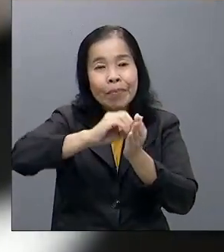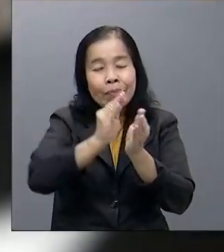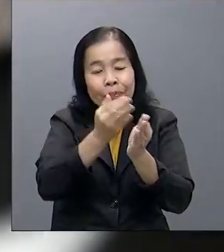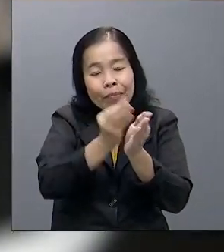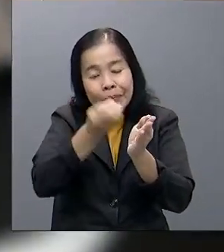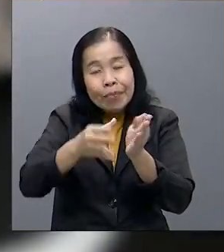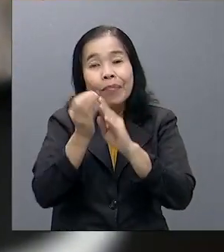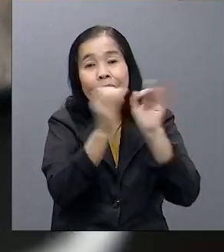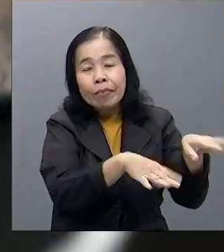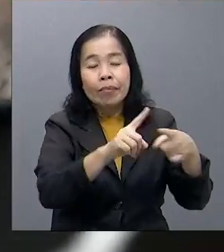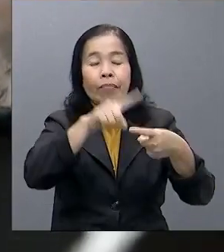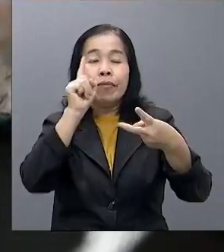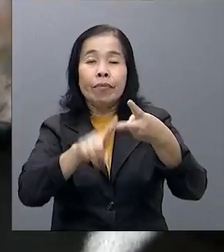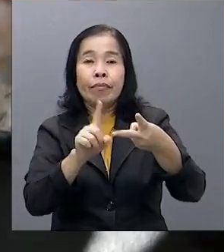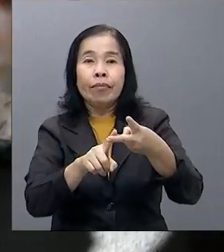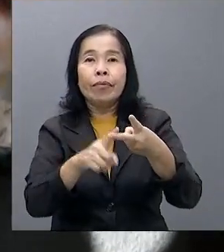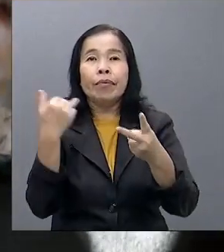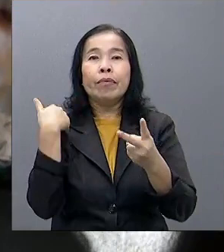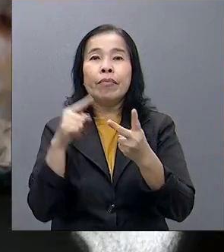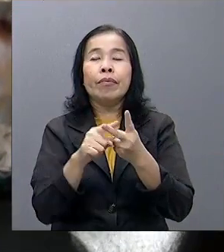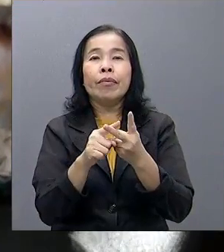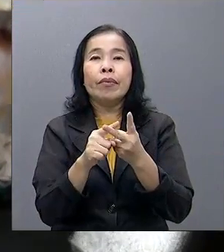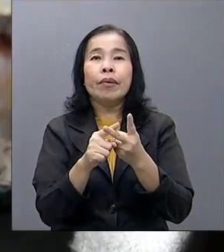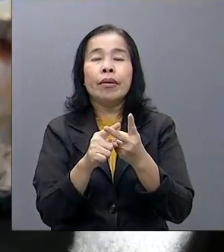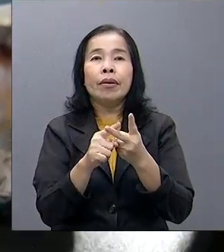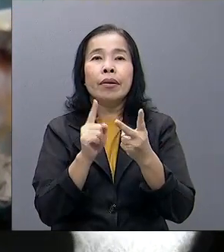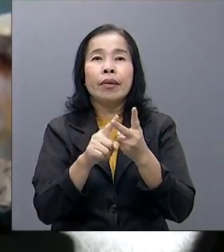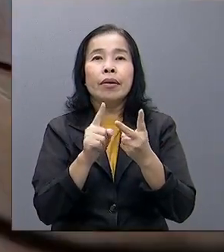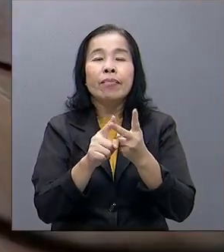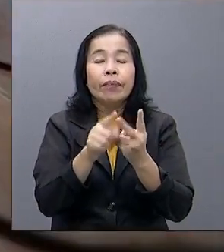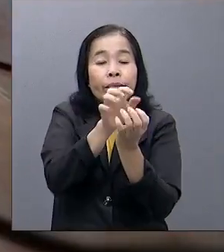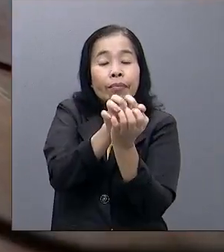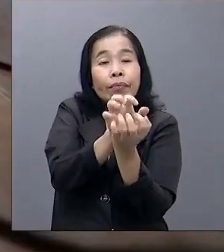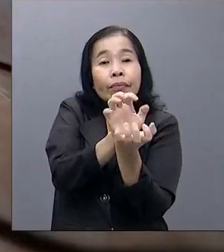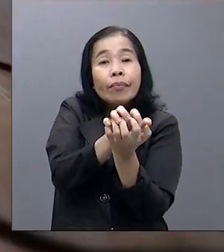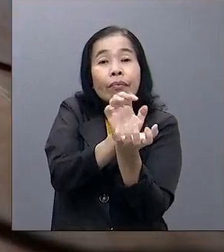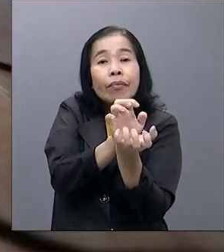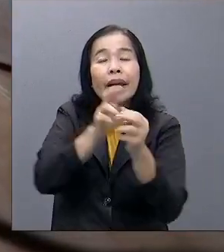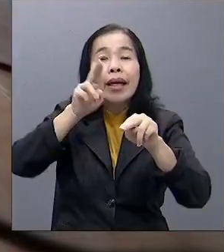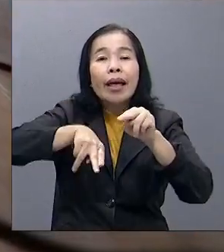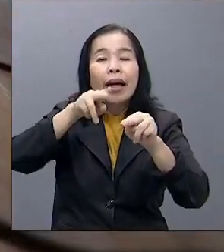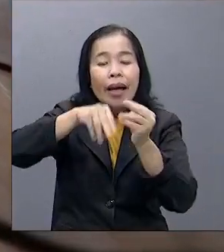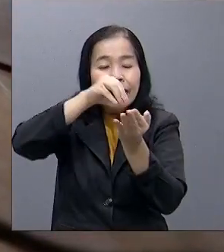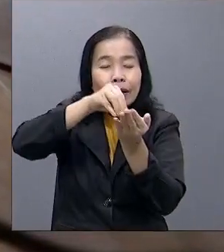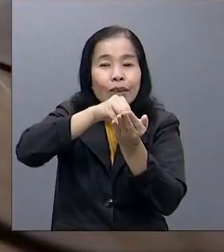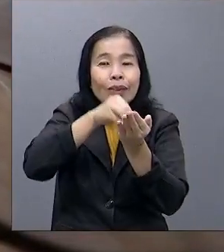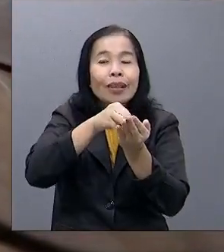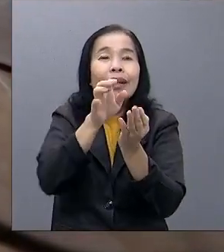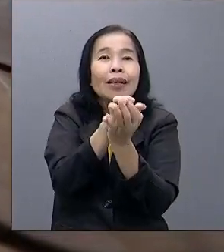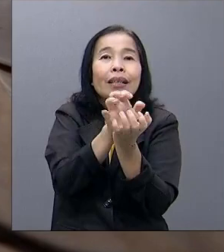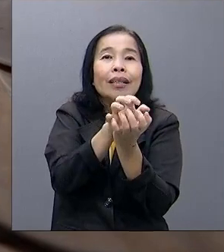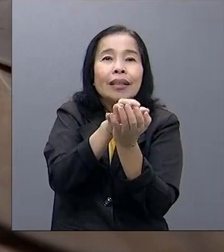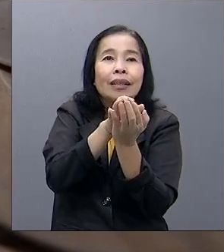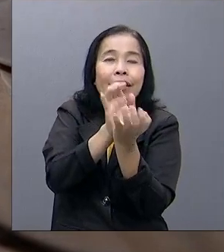วนอีกชนิดของหอยอีกชนิดนึงเนี่ยก็คือจะเป็นหอยเปลือกหอยมุกซึ่งเปลือกหอยมุกเนี่ยปกติในประเทศไทยเนี่ยครับเราจะสามารถที่จะ